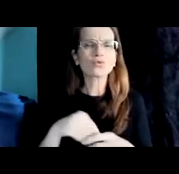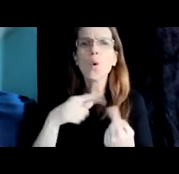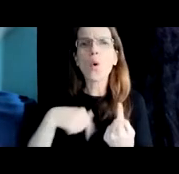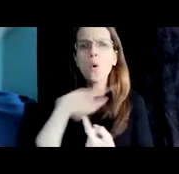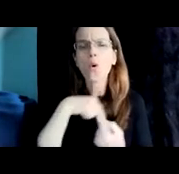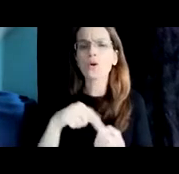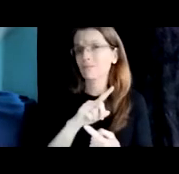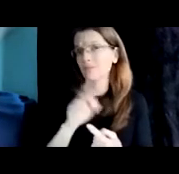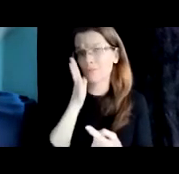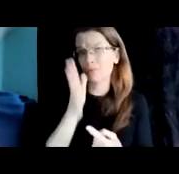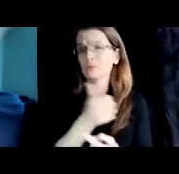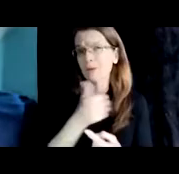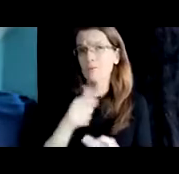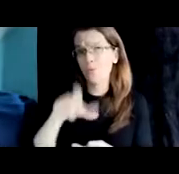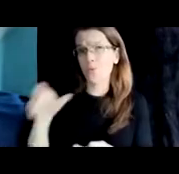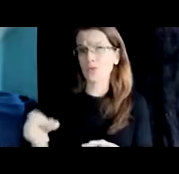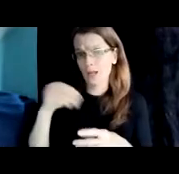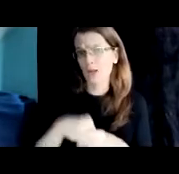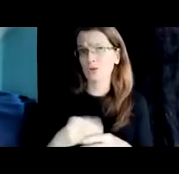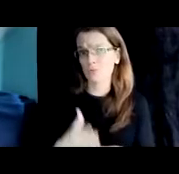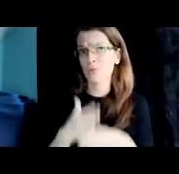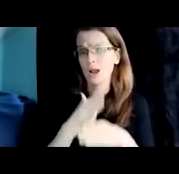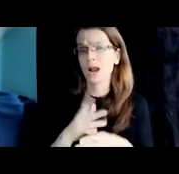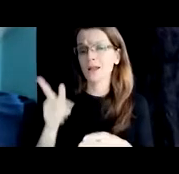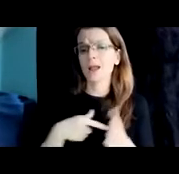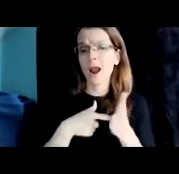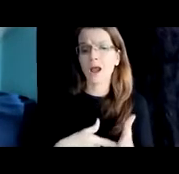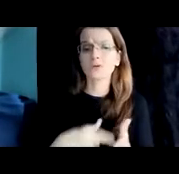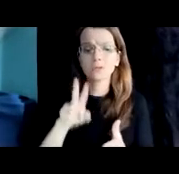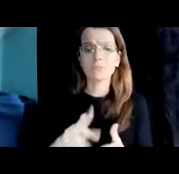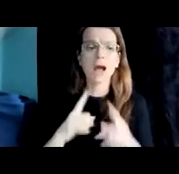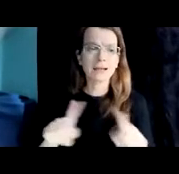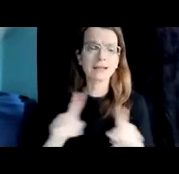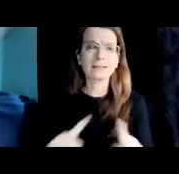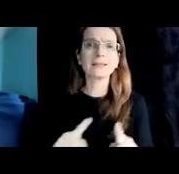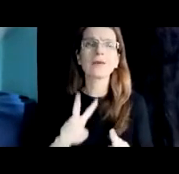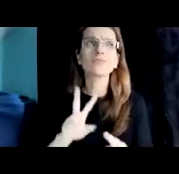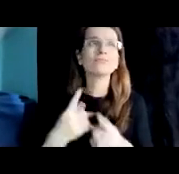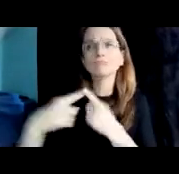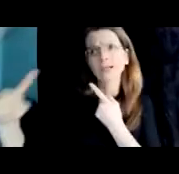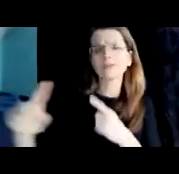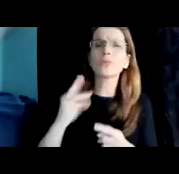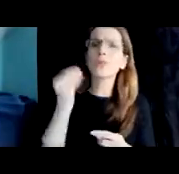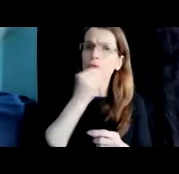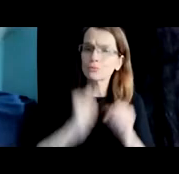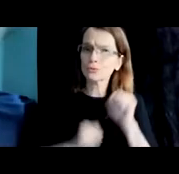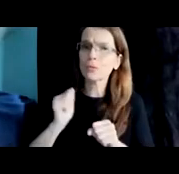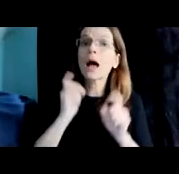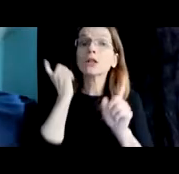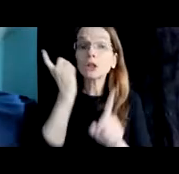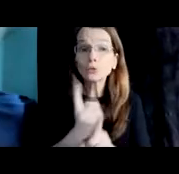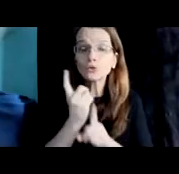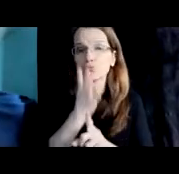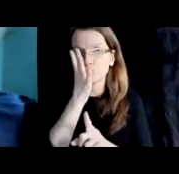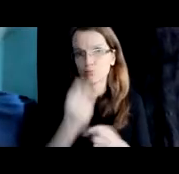samo udeležencem, ki kažejo določene razlike v učnih sposobnostih. Temveč bo podprlo tudi